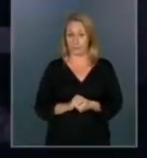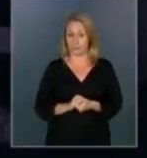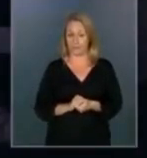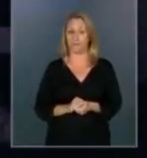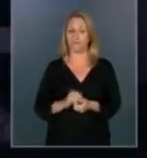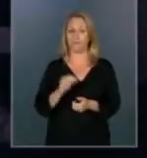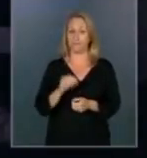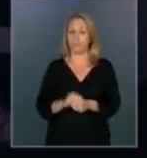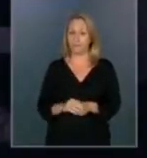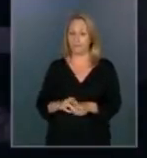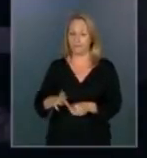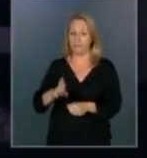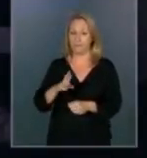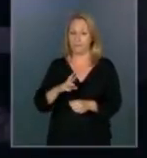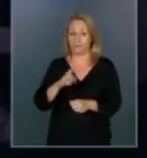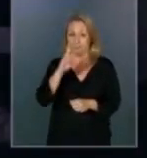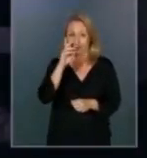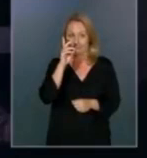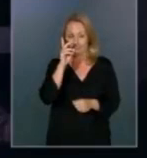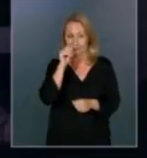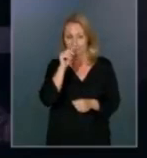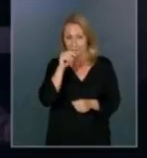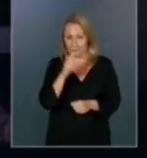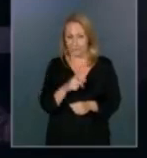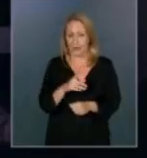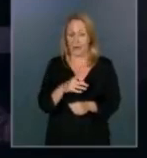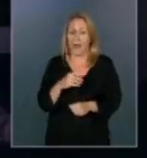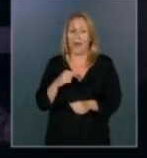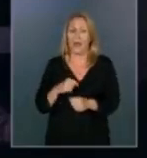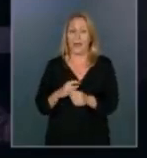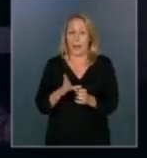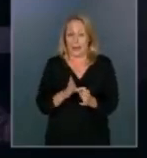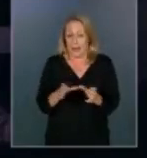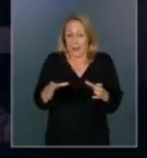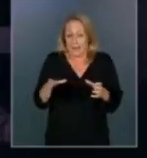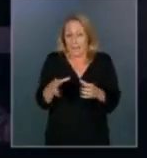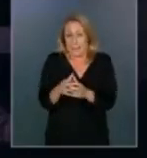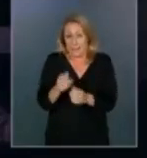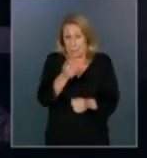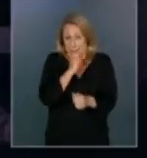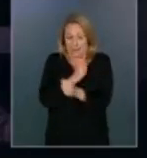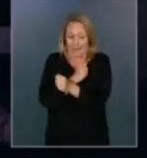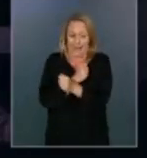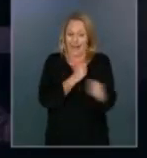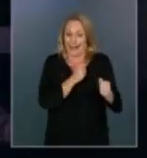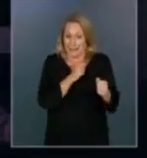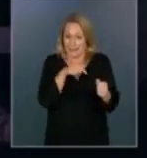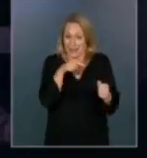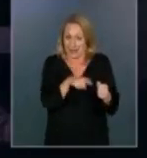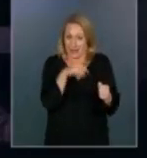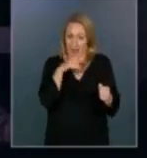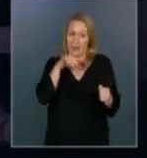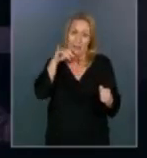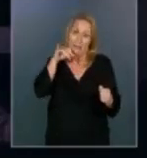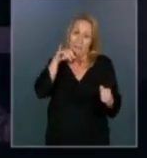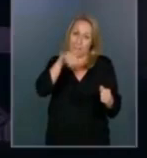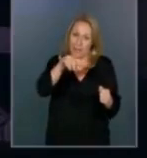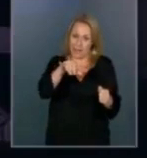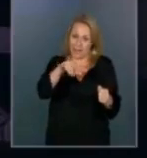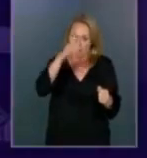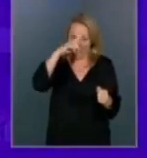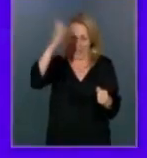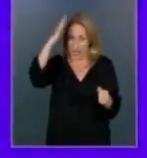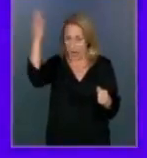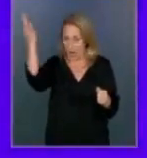Κύριε Πανάκη, η αριστερά, οι προοδευτικές δυνάμεις είχαν πάντοτε μέτωπο με τον ανορθολογισμό.